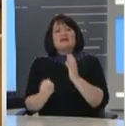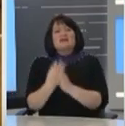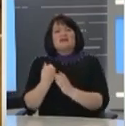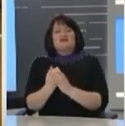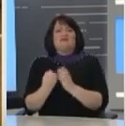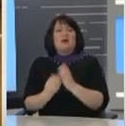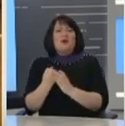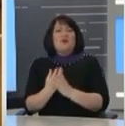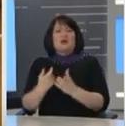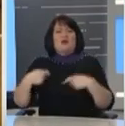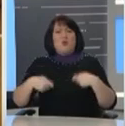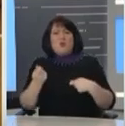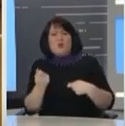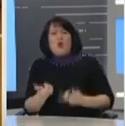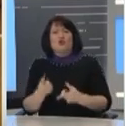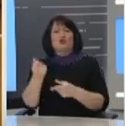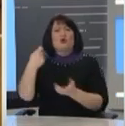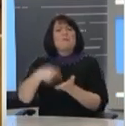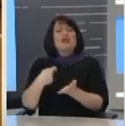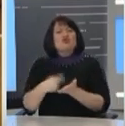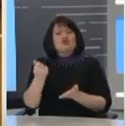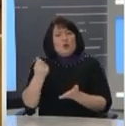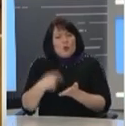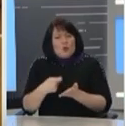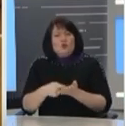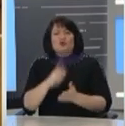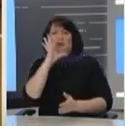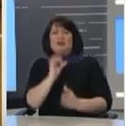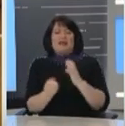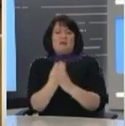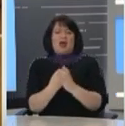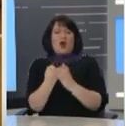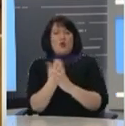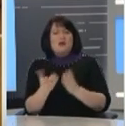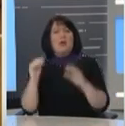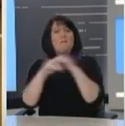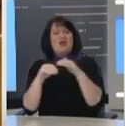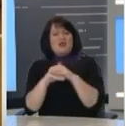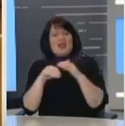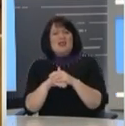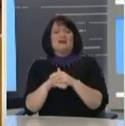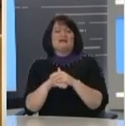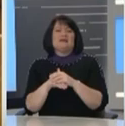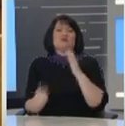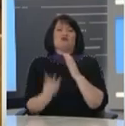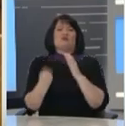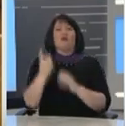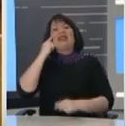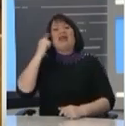μισθών, της ενίσχυσης της πραγματικής παραγωγής, των επενδύσεων και της